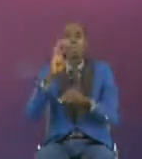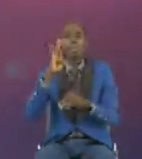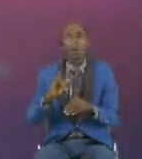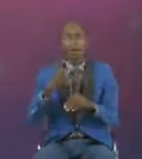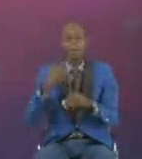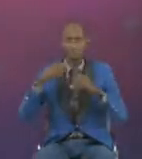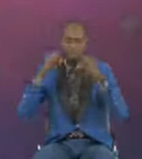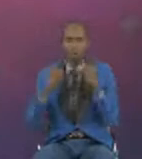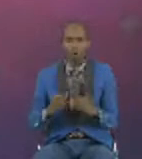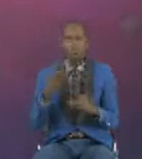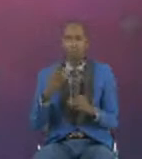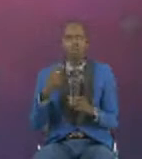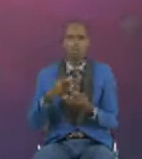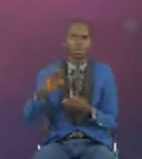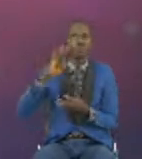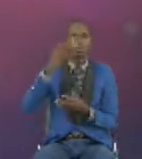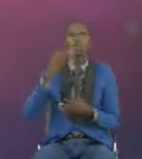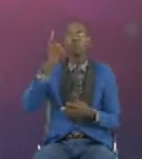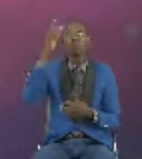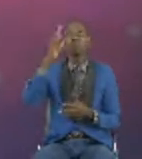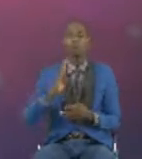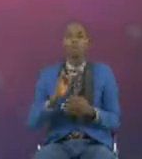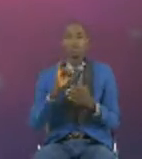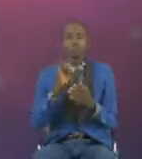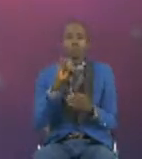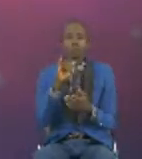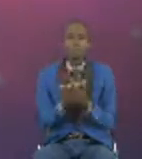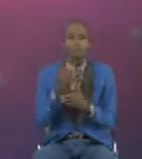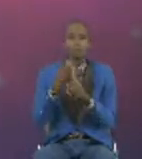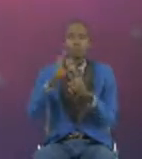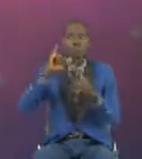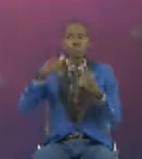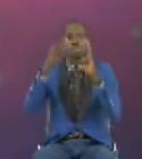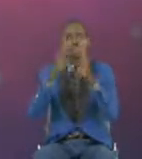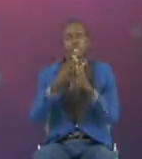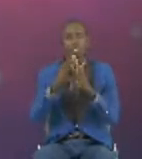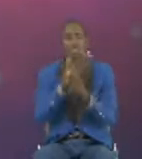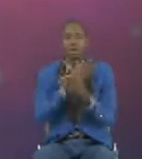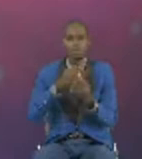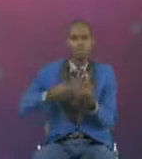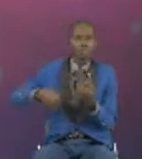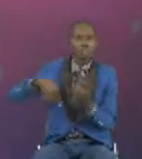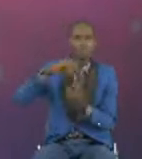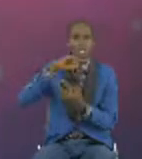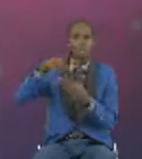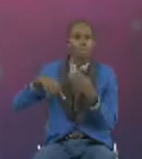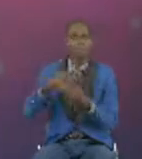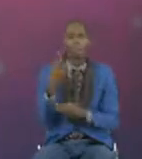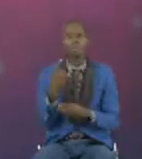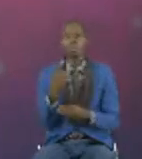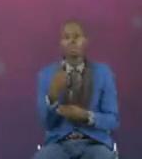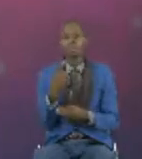l'Esprit de Dieu, en sorte que, depuis Jérusalem et les pays voisins jusqu'en Illyrie,